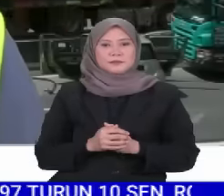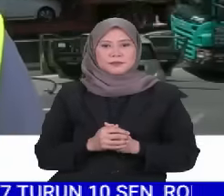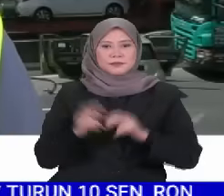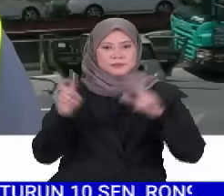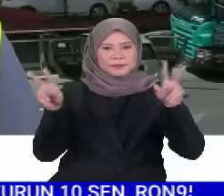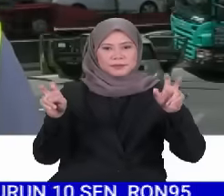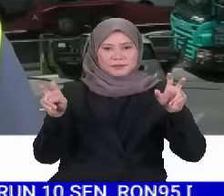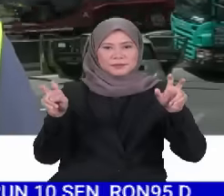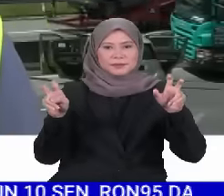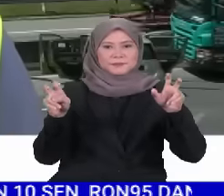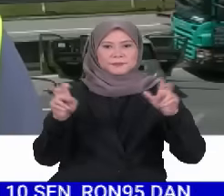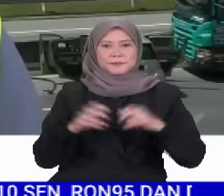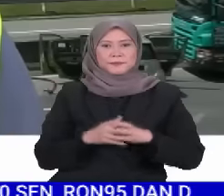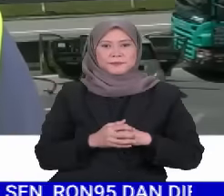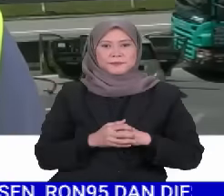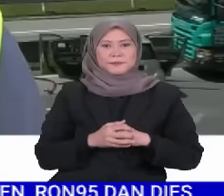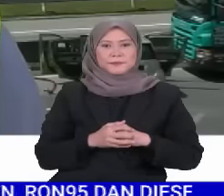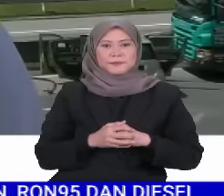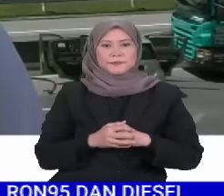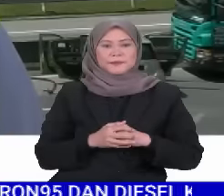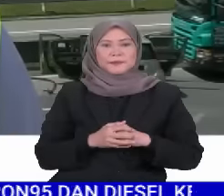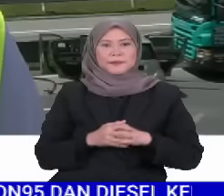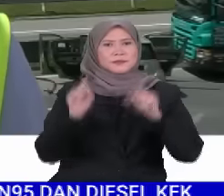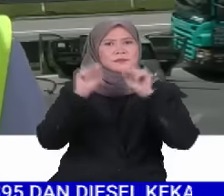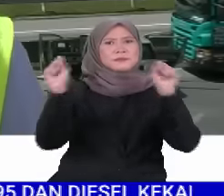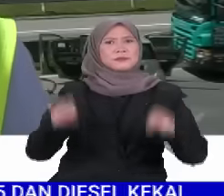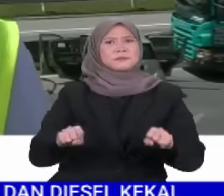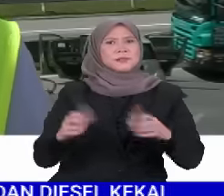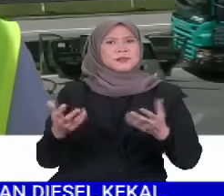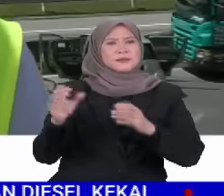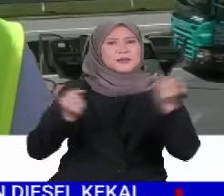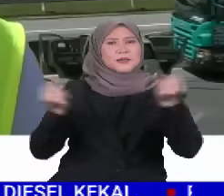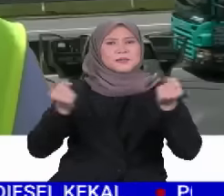kita Panggil emotion way emotion adalah